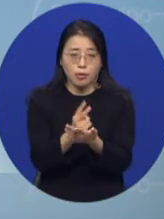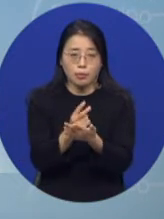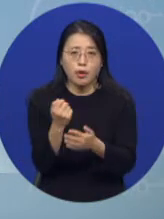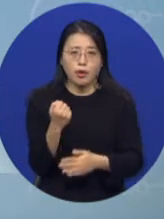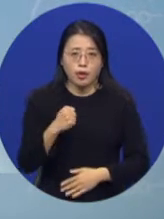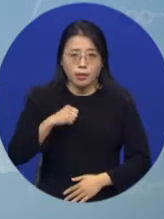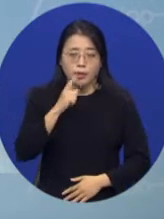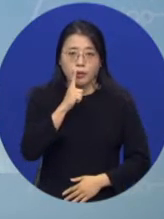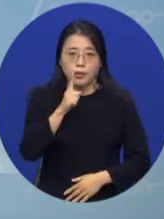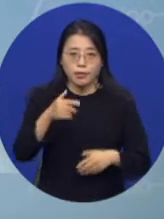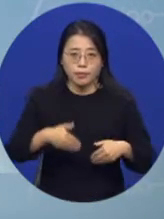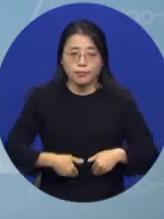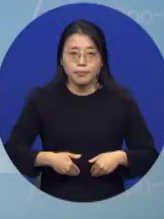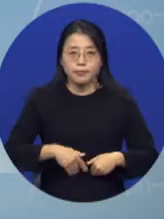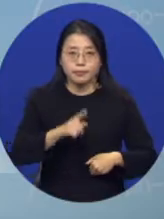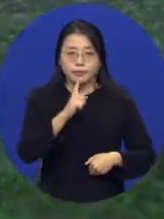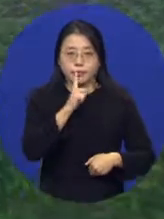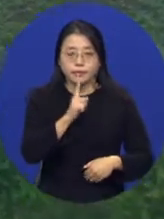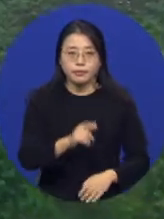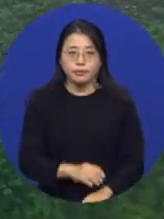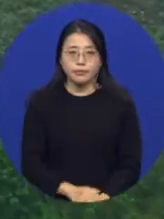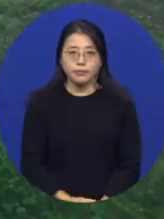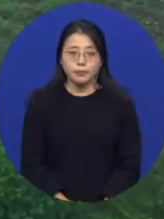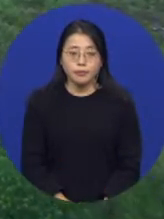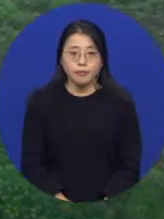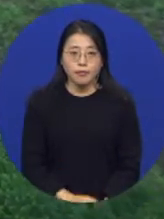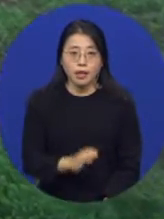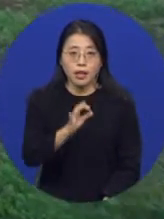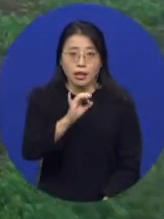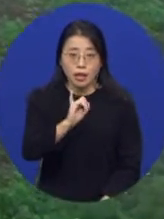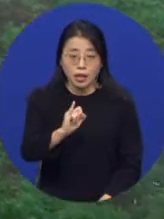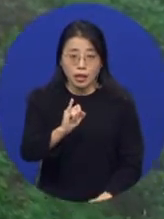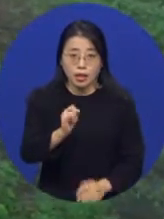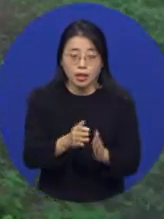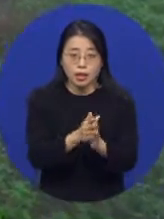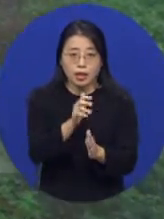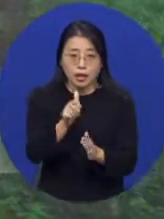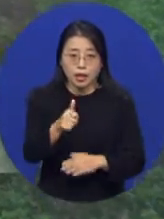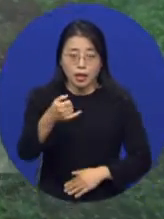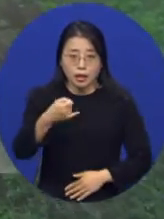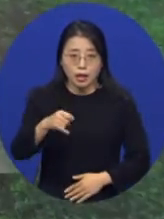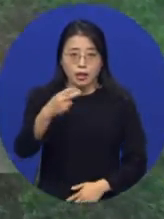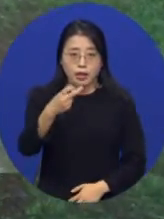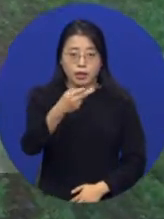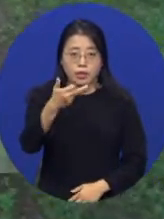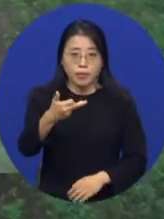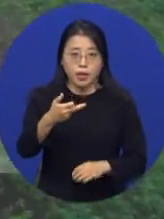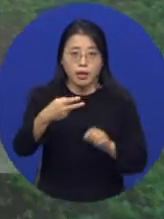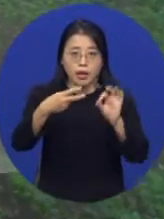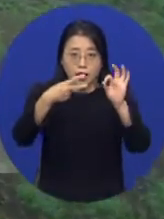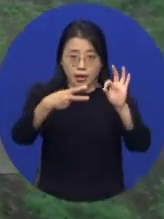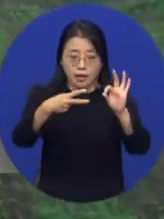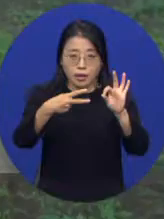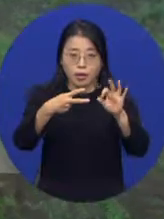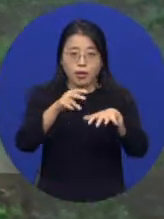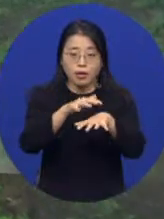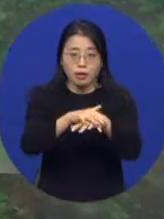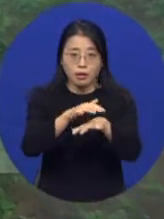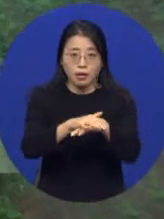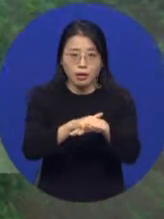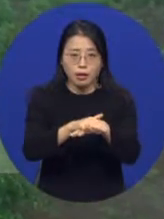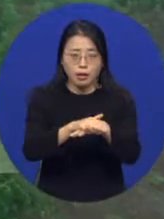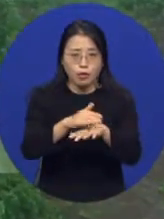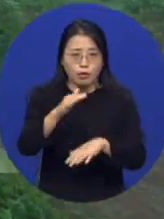기소해야 한다며 검찰에 넘겼습니다. 이 시장의 딸이 지난 2018년 안덕면 동광리의 농지